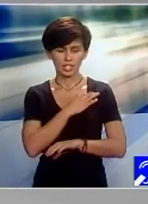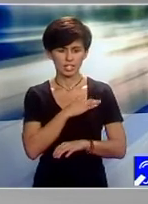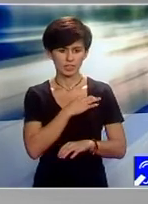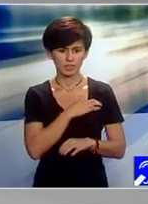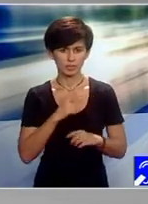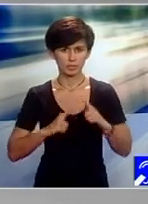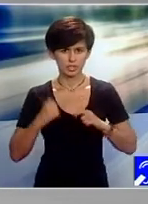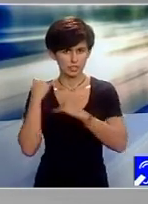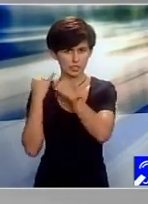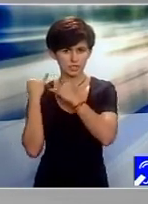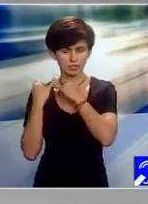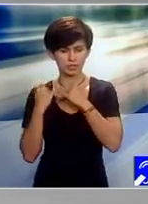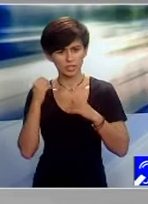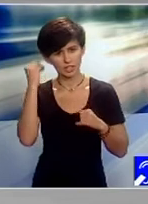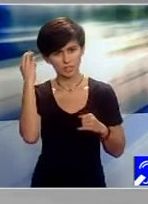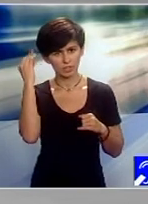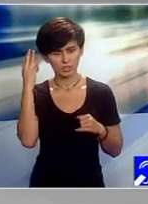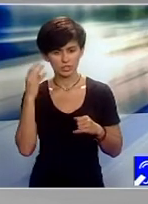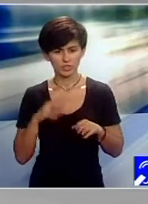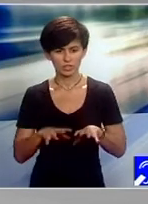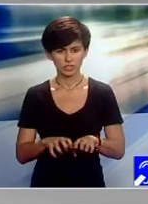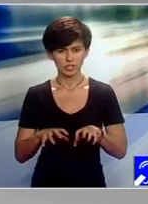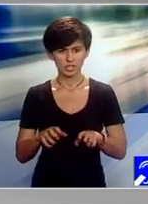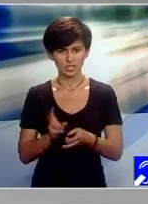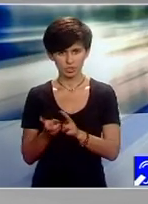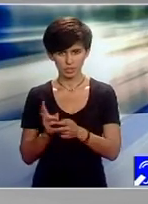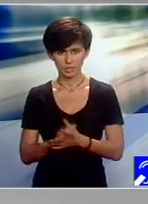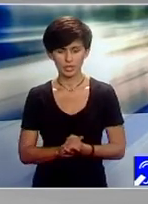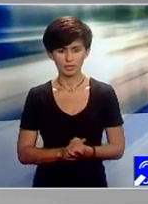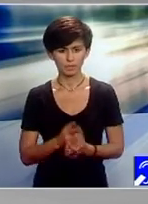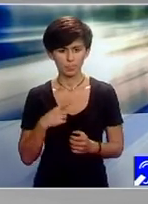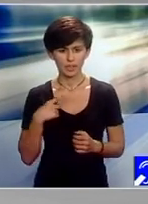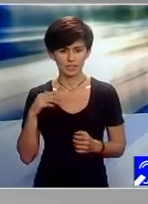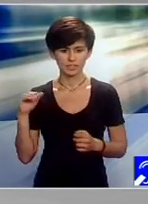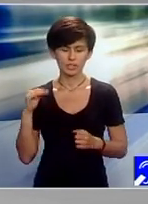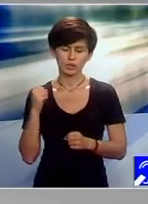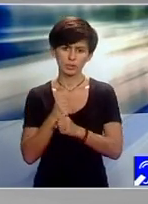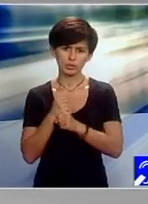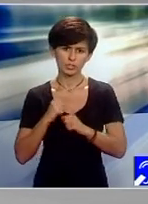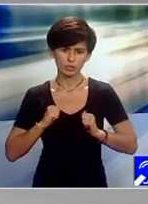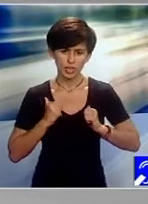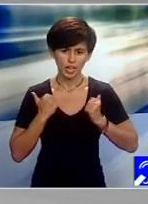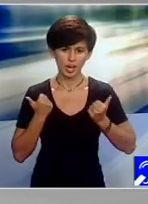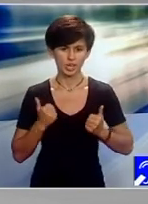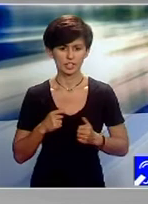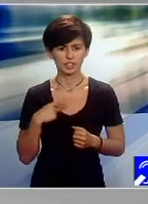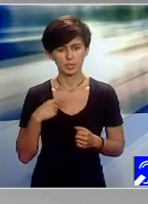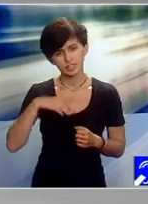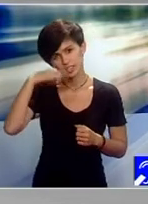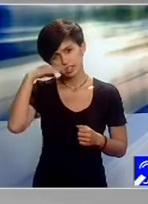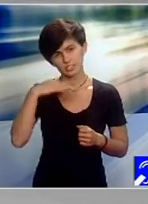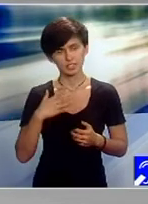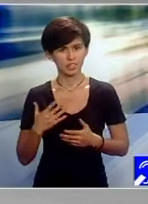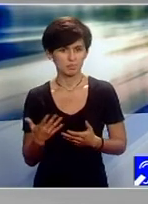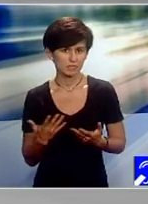filozofie, istorie și kinetoterapie. Sunt niște copii buni, muncitori. Mai sunt zile. Acum toată lumea are